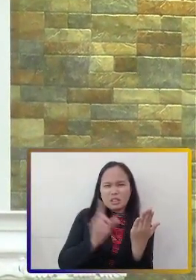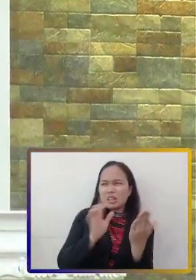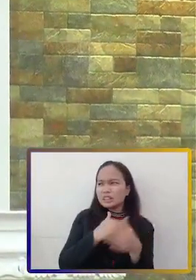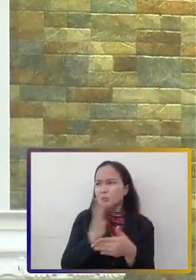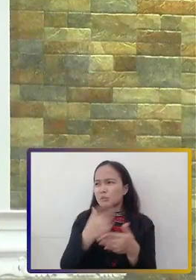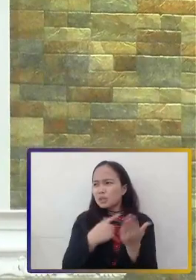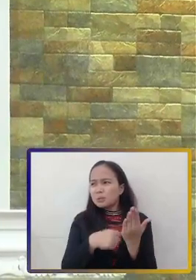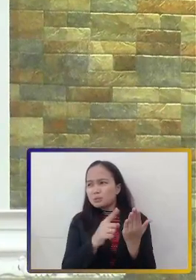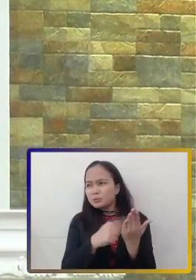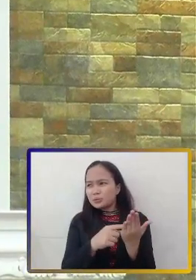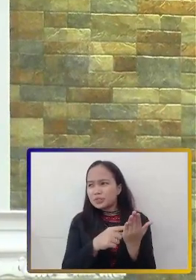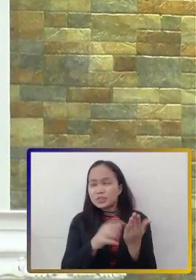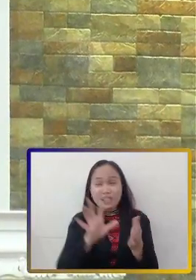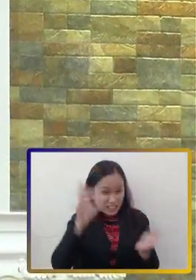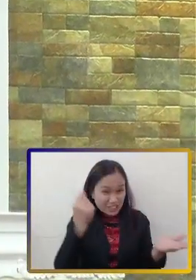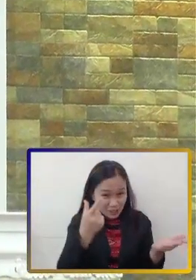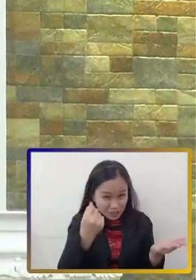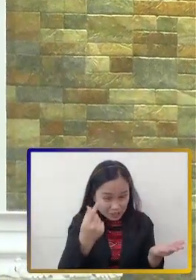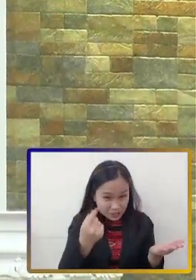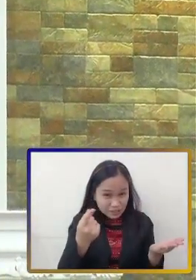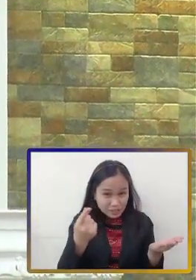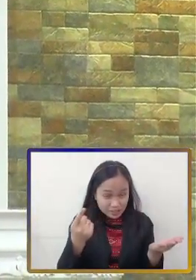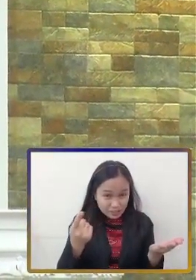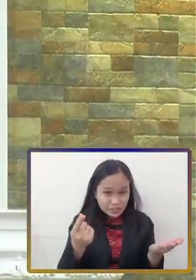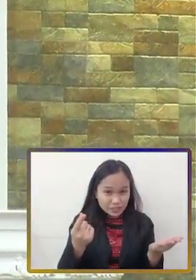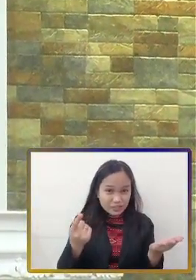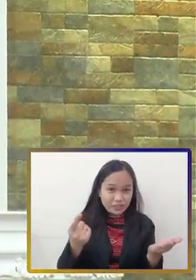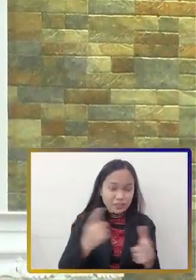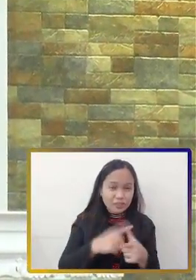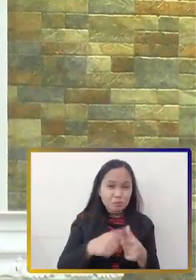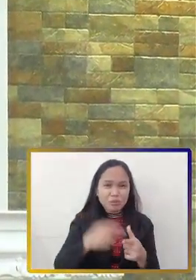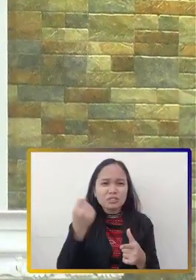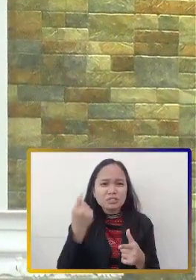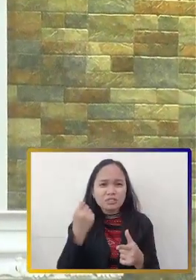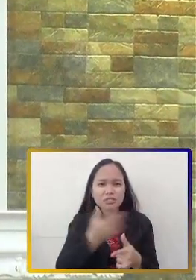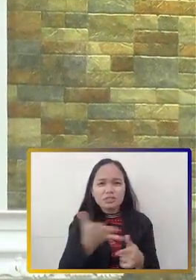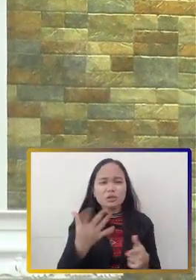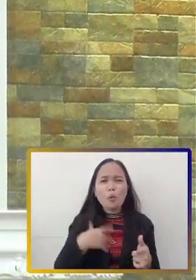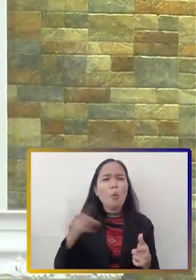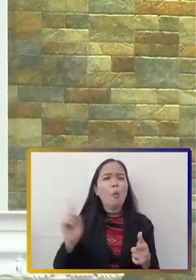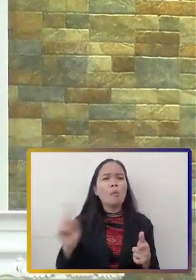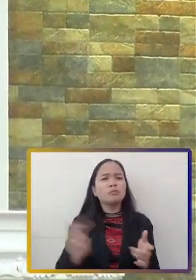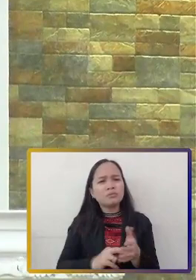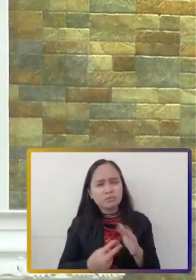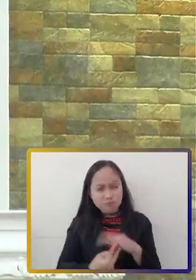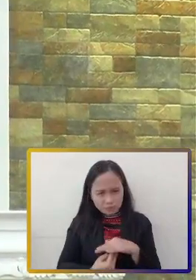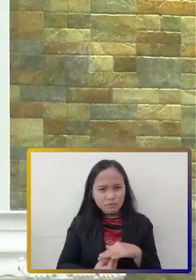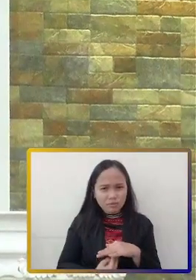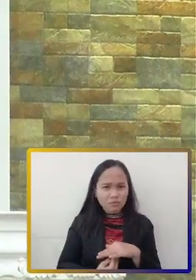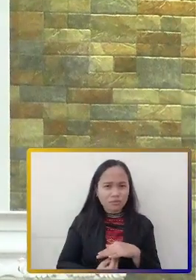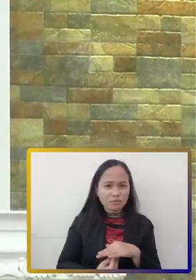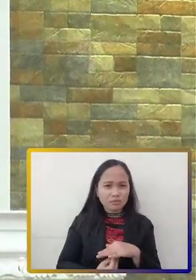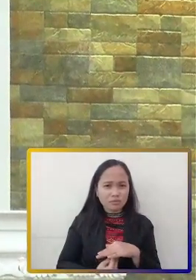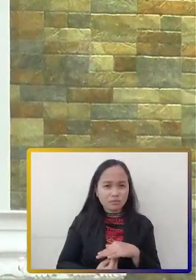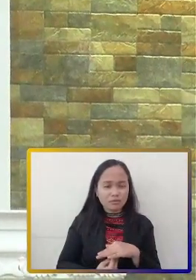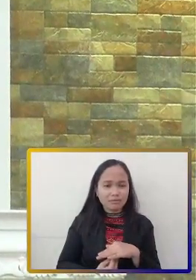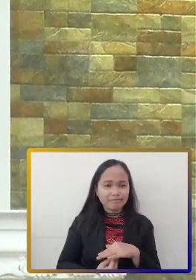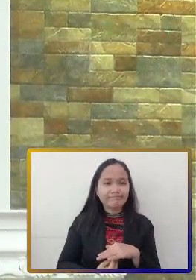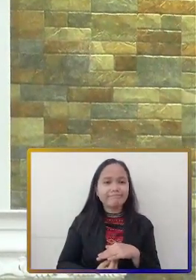Kapatid, you understand what I'm saying? Naunawaan nyo na kung anong ibig sabihin po nito?